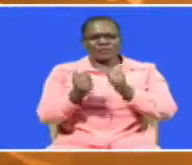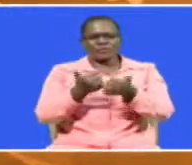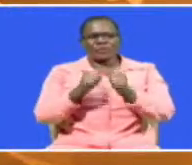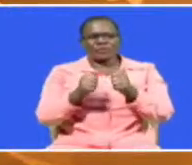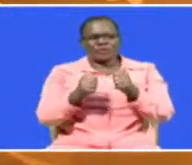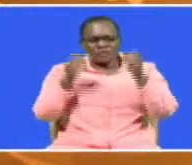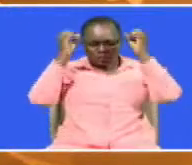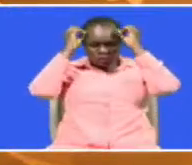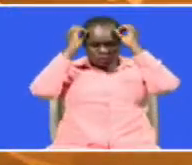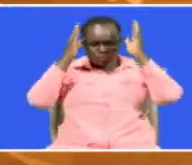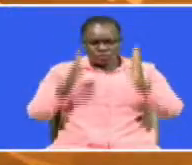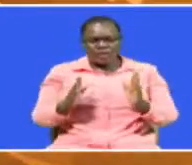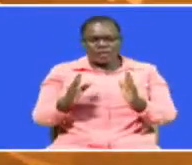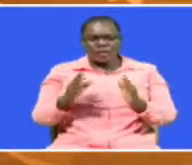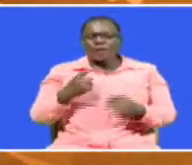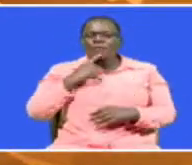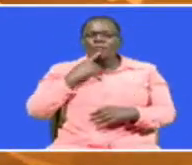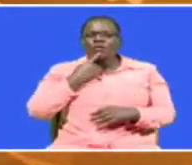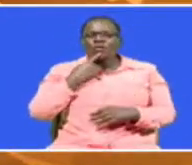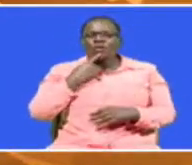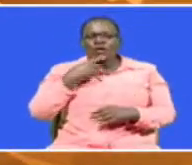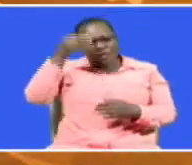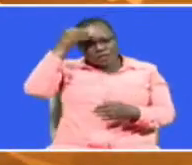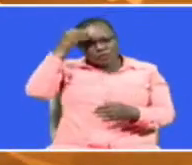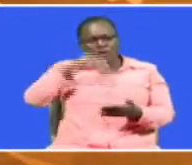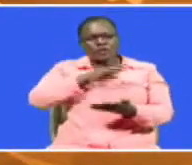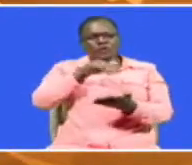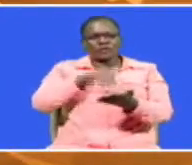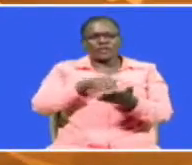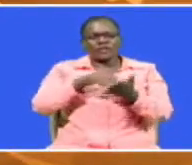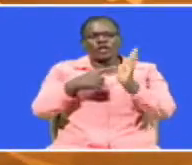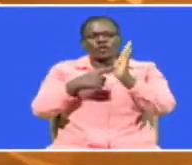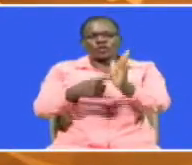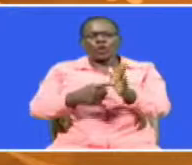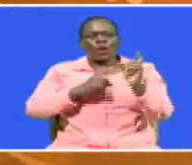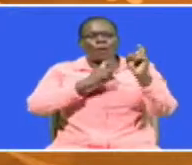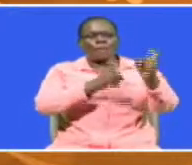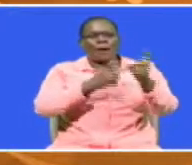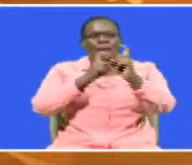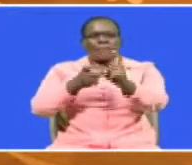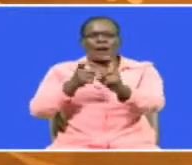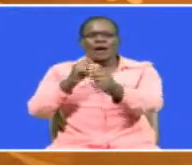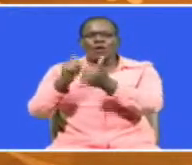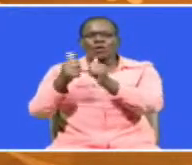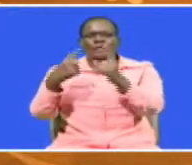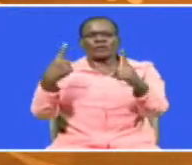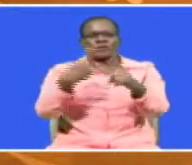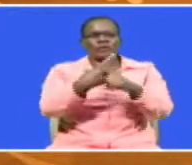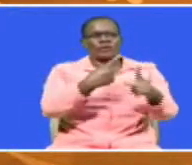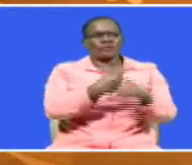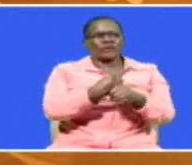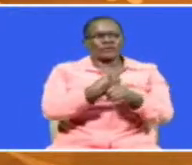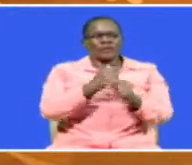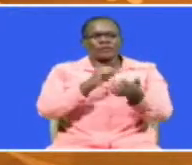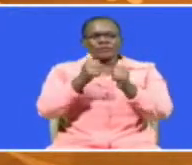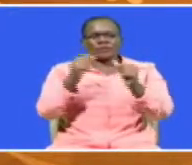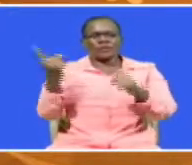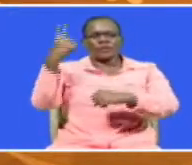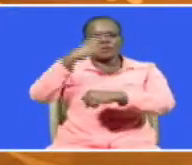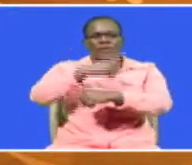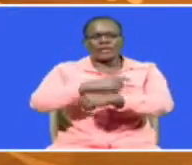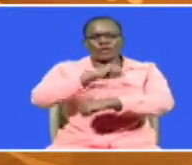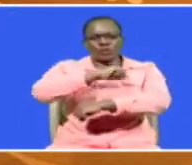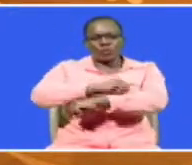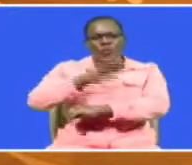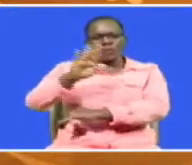Sasa wanafunzi wa shule ya Moi Educational Center walipata fursa ya kuonyesha talanta zao katika michezo tofauti kwenye siku ya michezo iliyoandaliwa leo